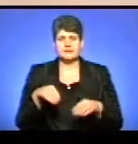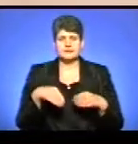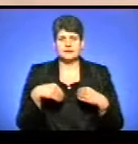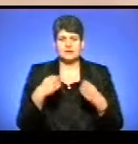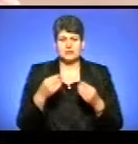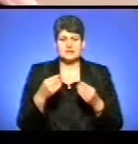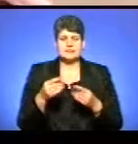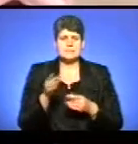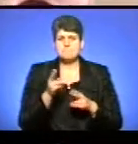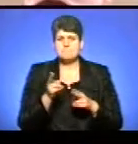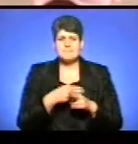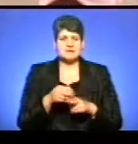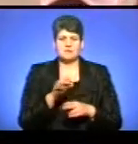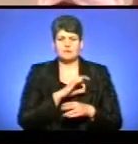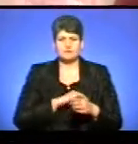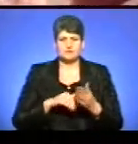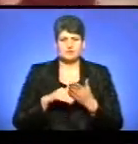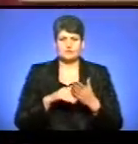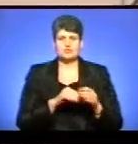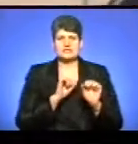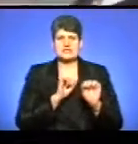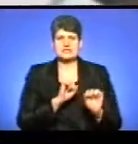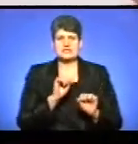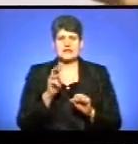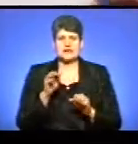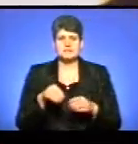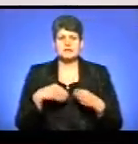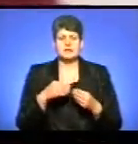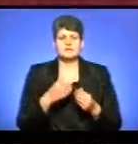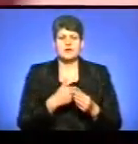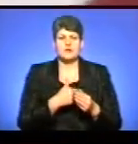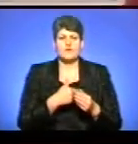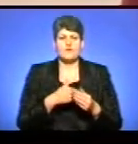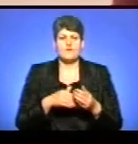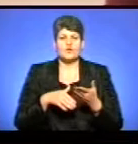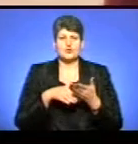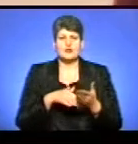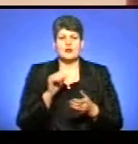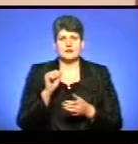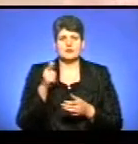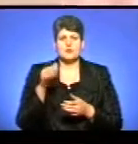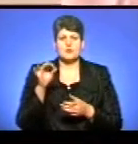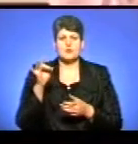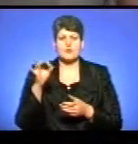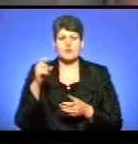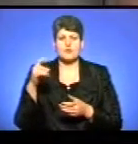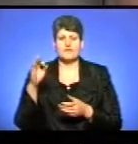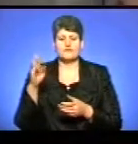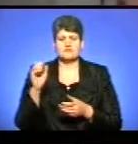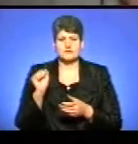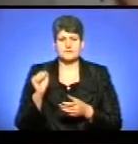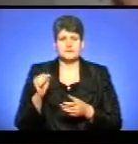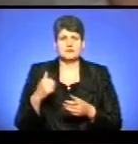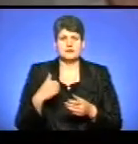за безкорисну волонтерську допомогу захисникам, нагородили волонтерку зі Збаража Аліну Гороховську. Я